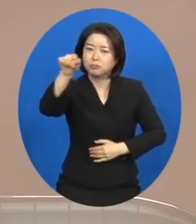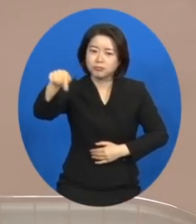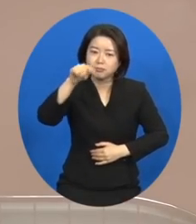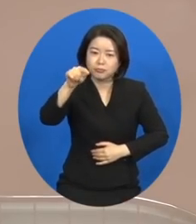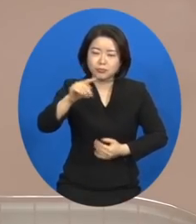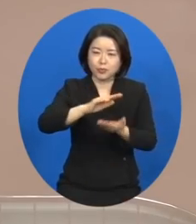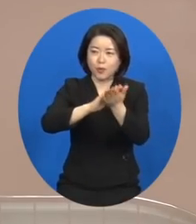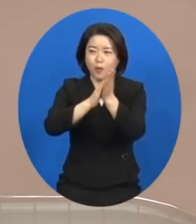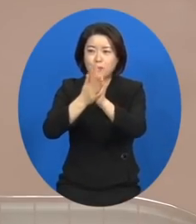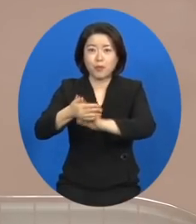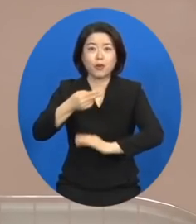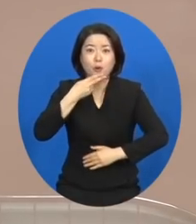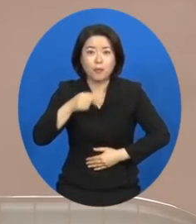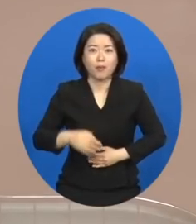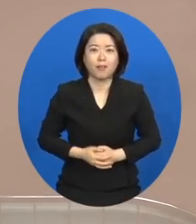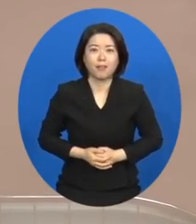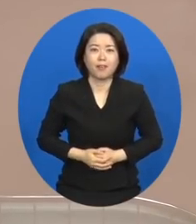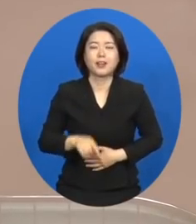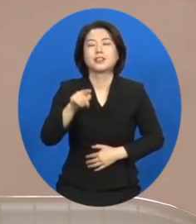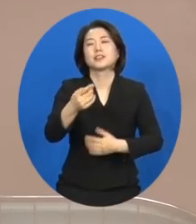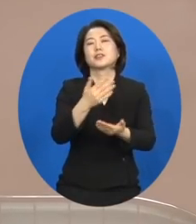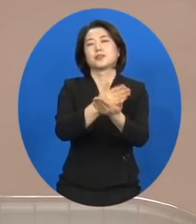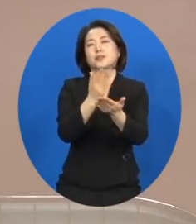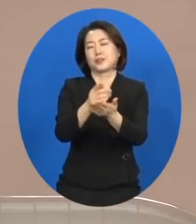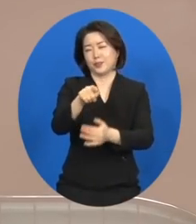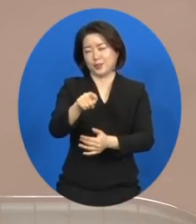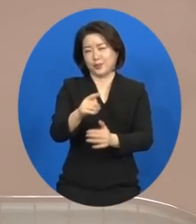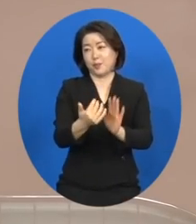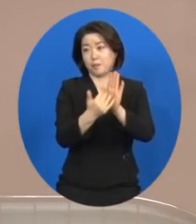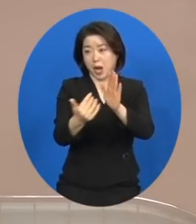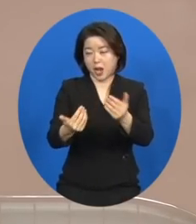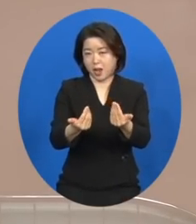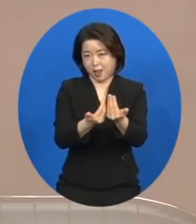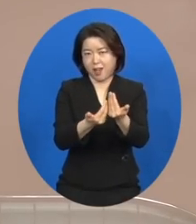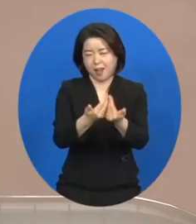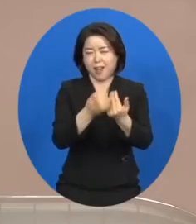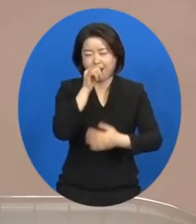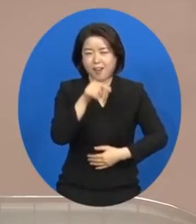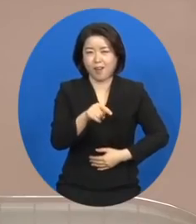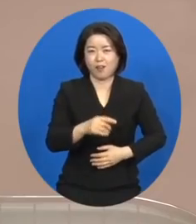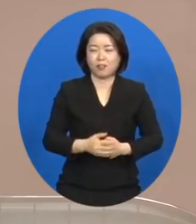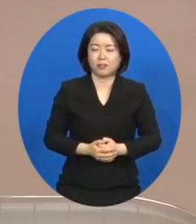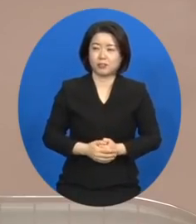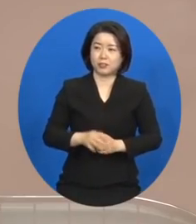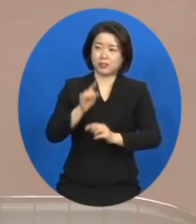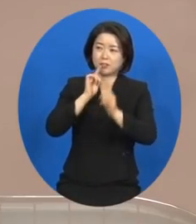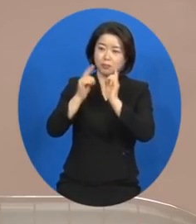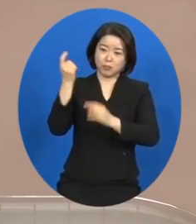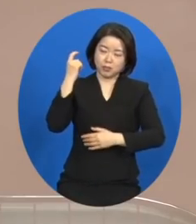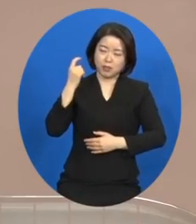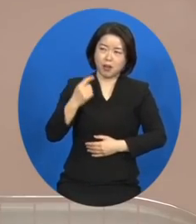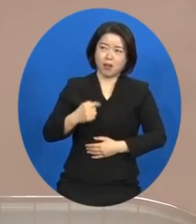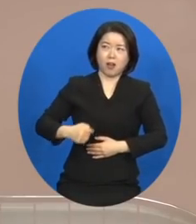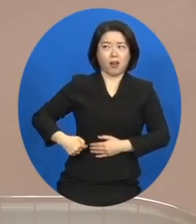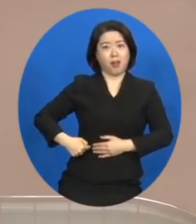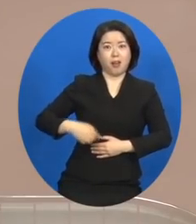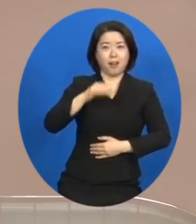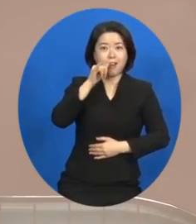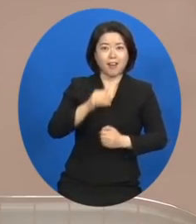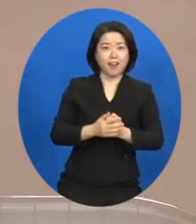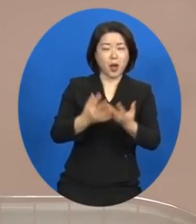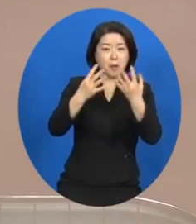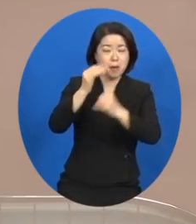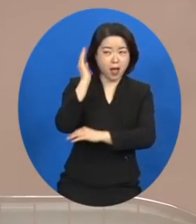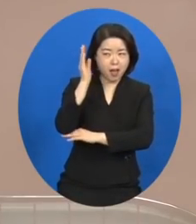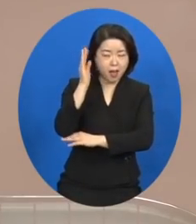없는 그런 종류의 저항. 제가 이제 그 말씀을 듣는데 저도 굉장히 마음이 찔렸습니다. 많은 설교를